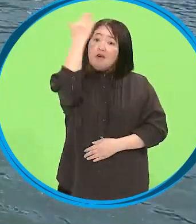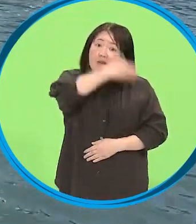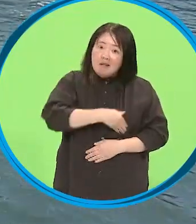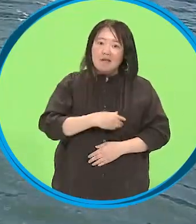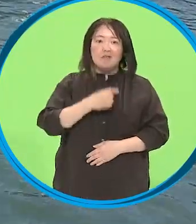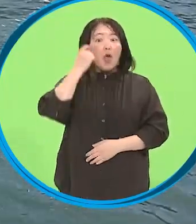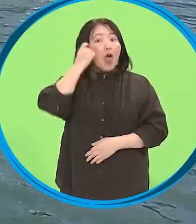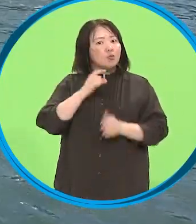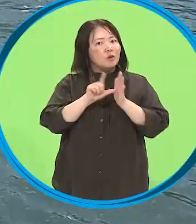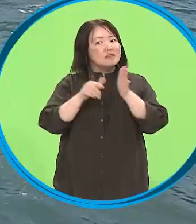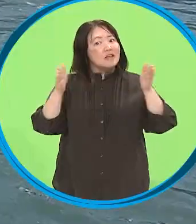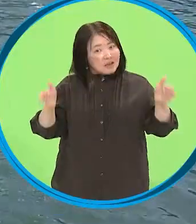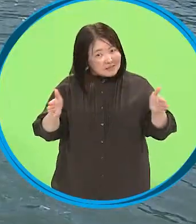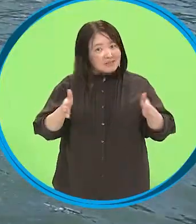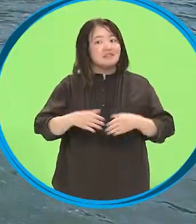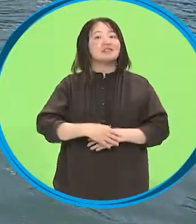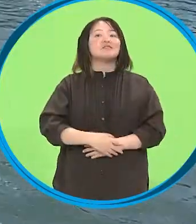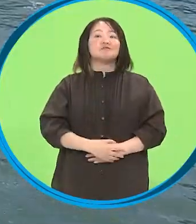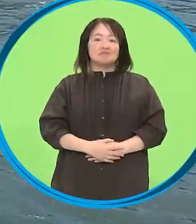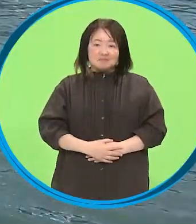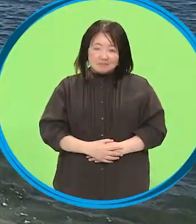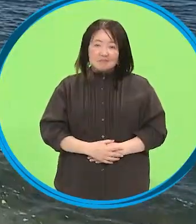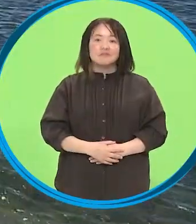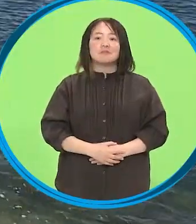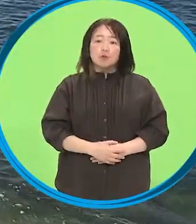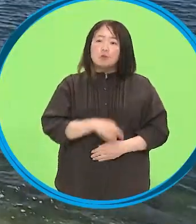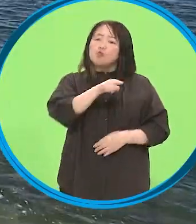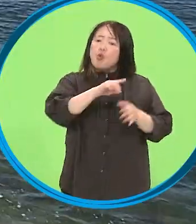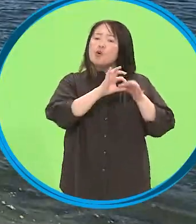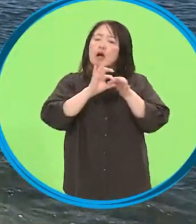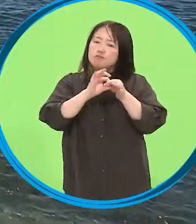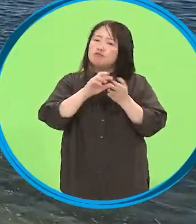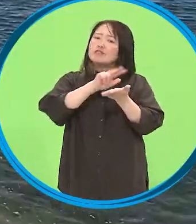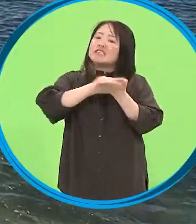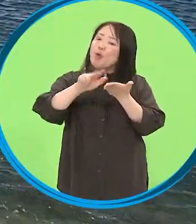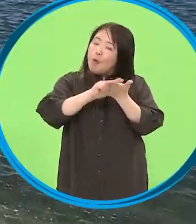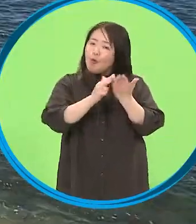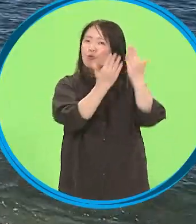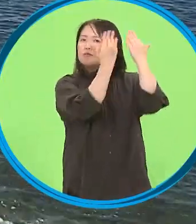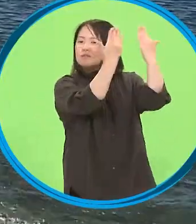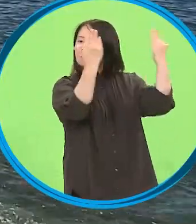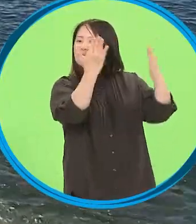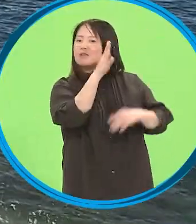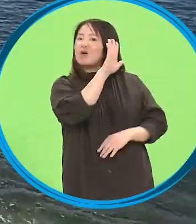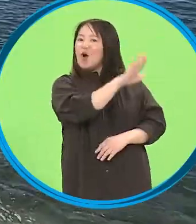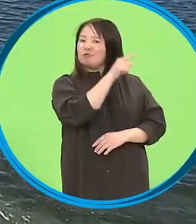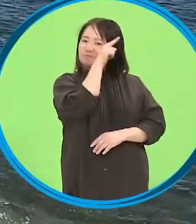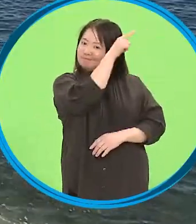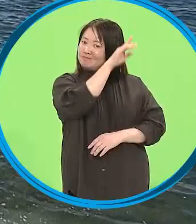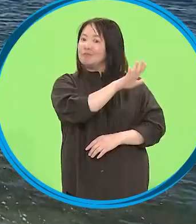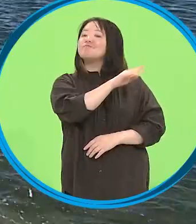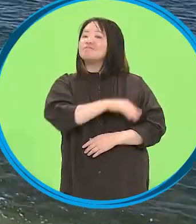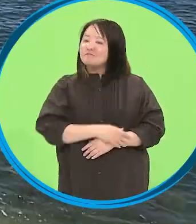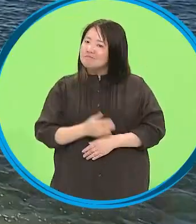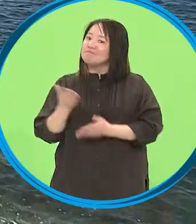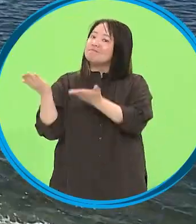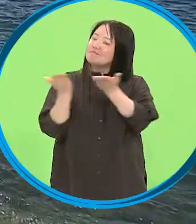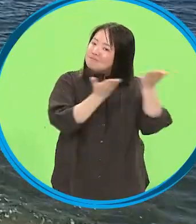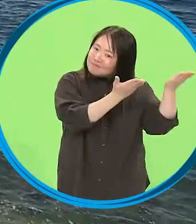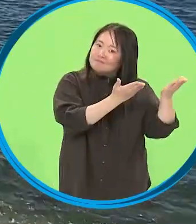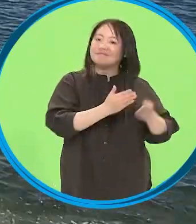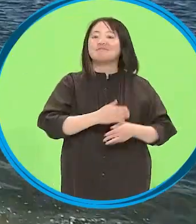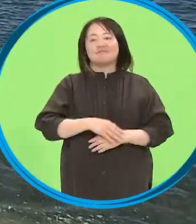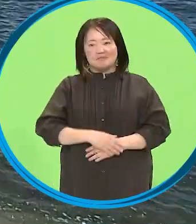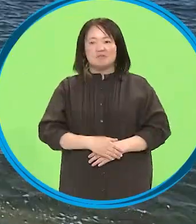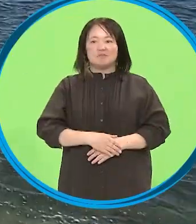んですよ。 Really? 江戸時代。 それに関する資料がね、たくさん残っている展示館がありますのでご案内